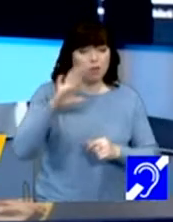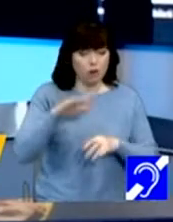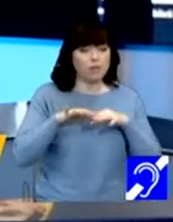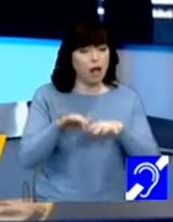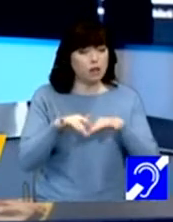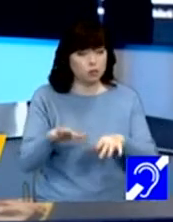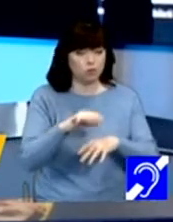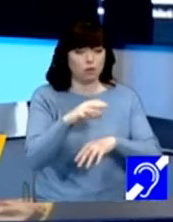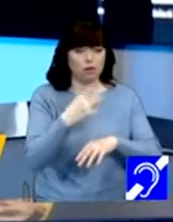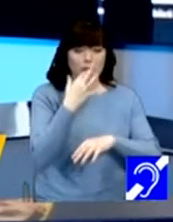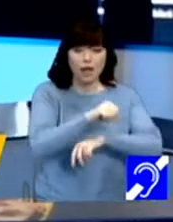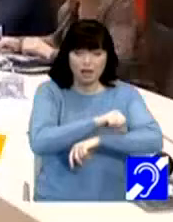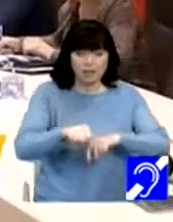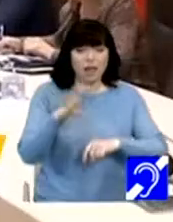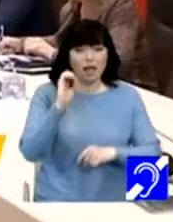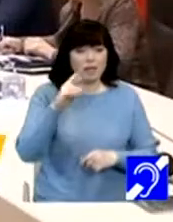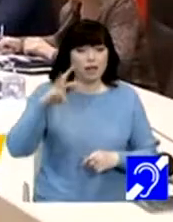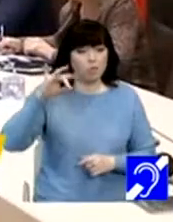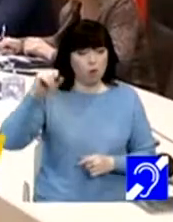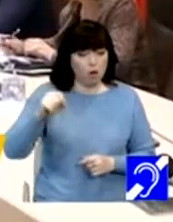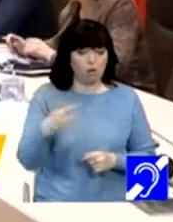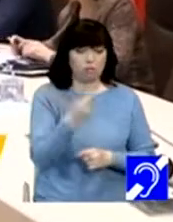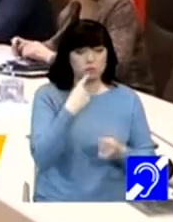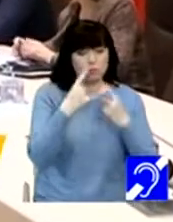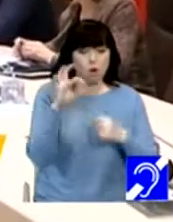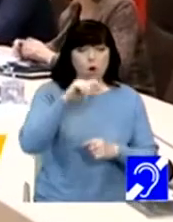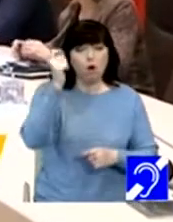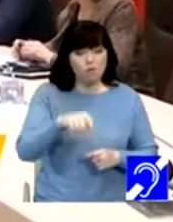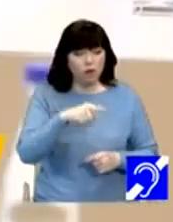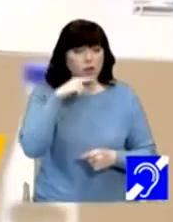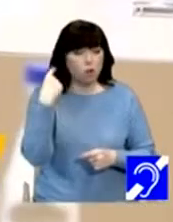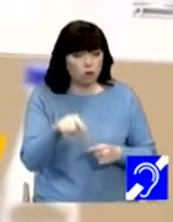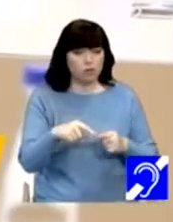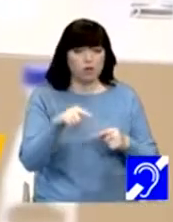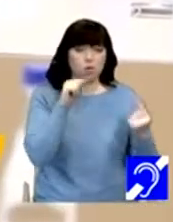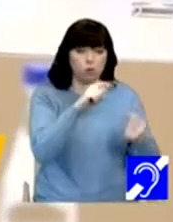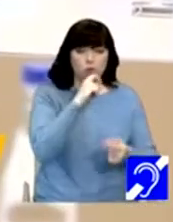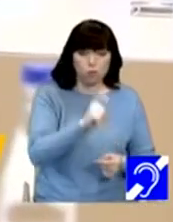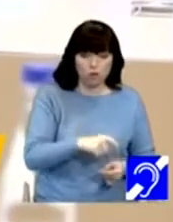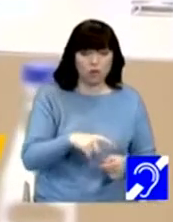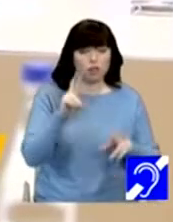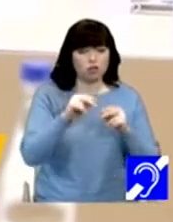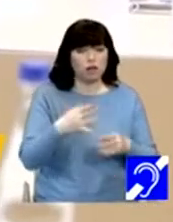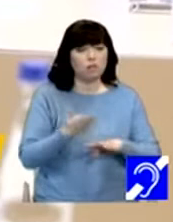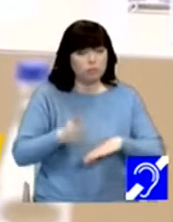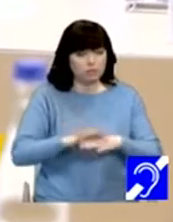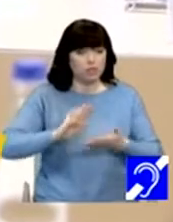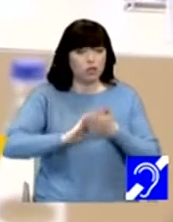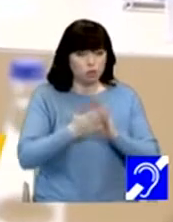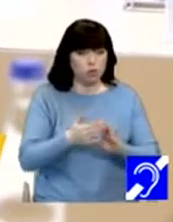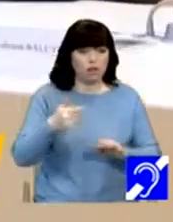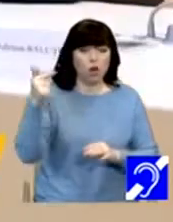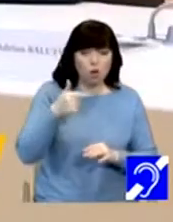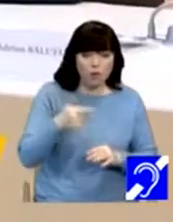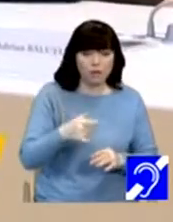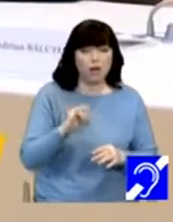Acțiune Externe, Enrique Mora. Oficialii au discutat despre războiul ruso-ucrainean, impactul umanitar și economic al acestui